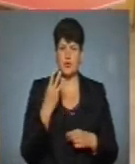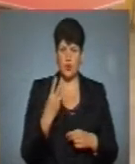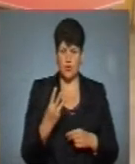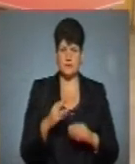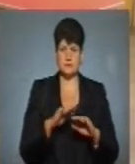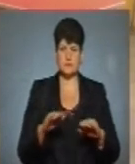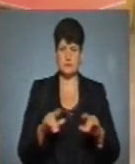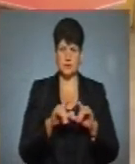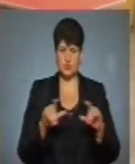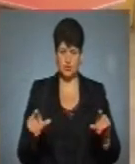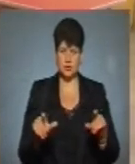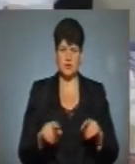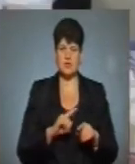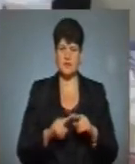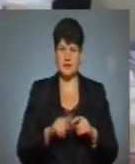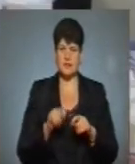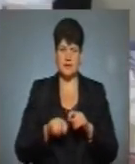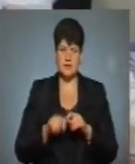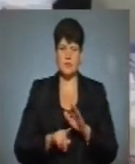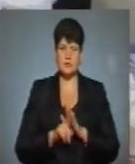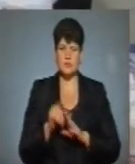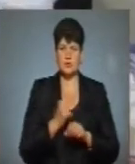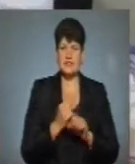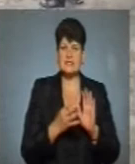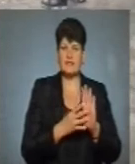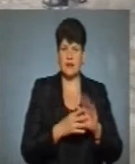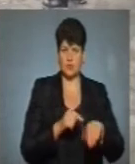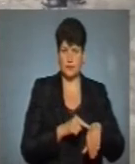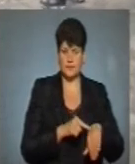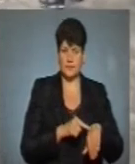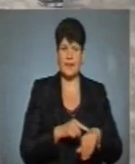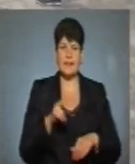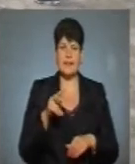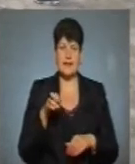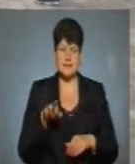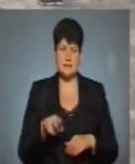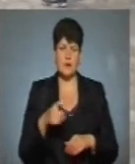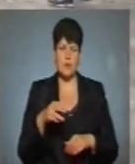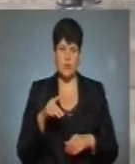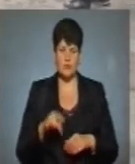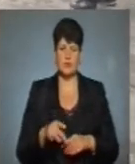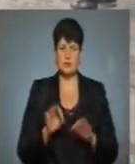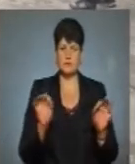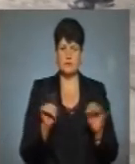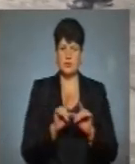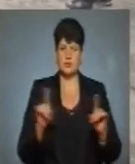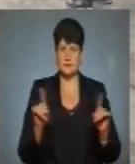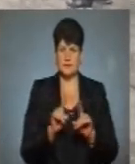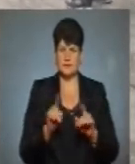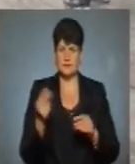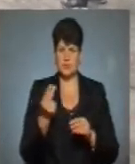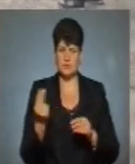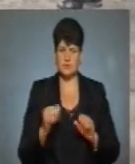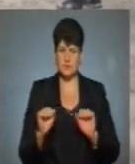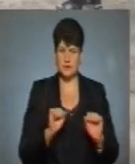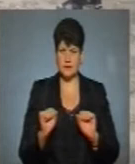міста. Експрес-тести почали робити з 9-ї години. Леся Холод – музична керівниця у дитячому садку номер 5. Жінка чекає своєї